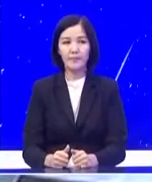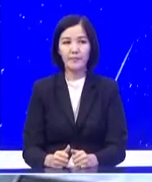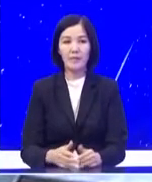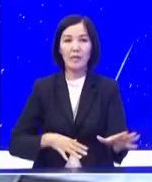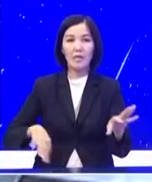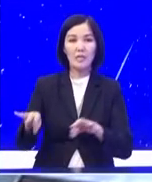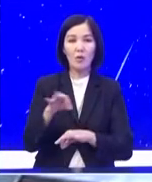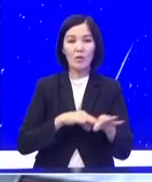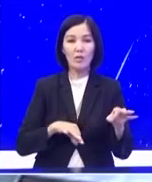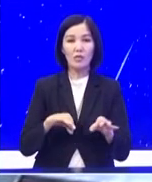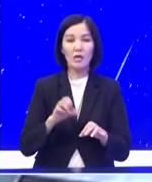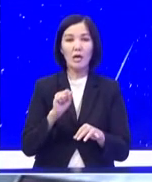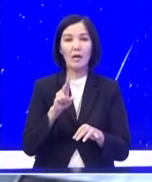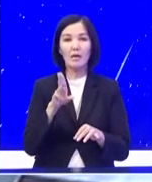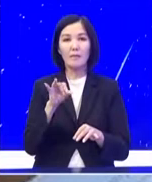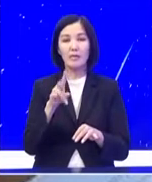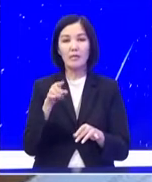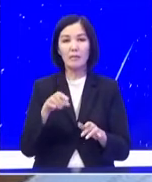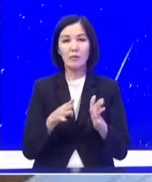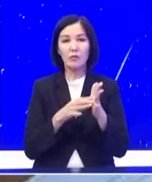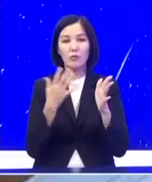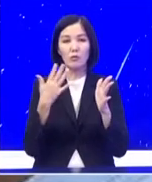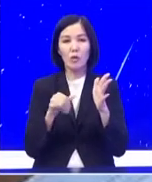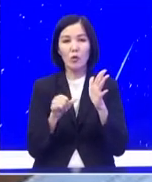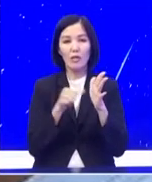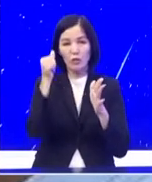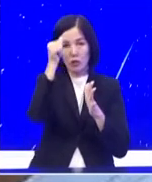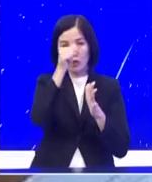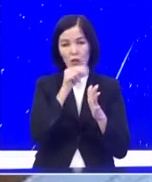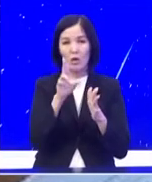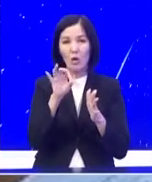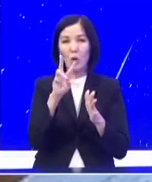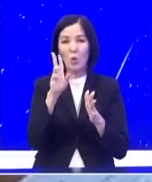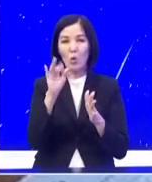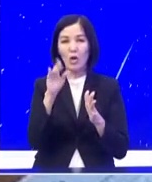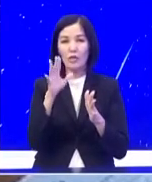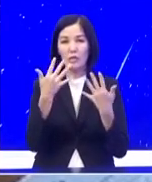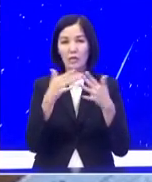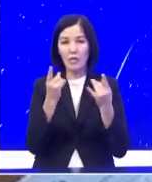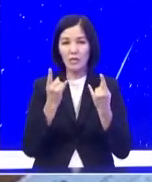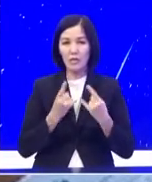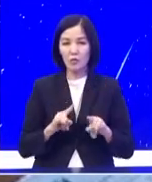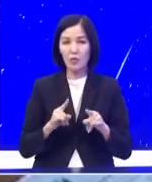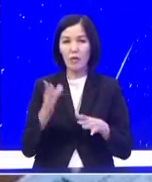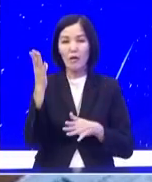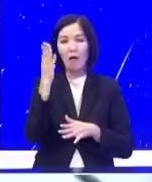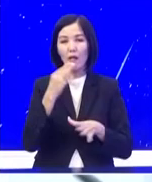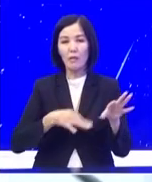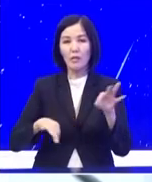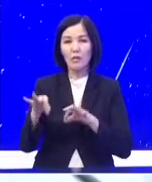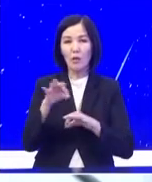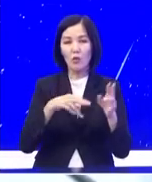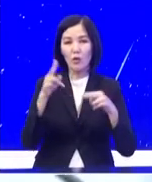Сәулетші Ақмырза Исаұлы 1956 жылы Ақмола облысының Қорғалжын кентінде туған, Алматы сәулет құрылыс институтының